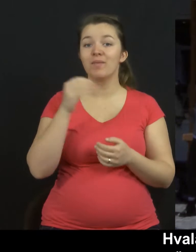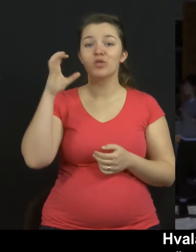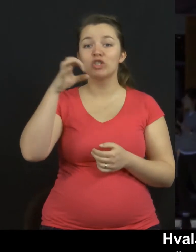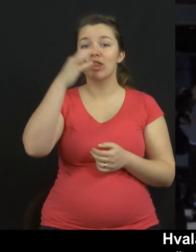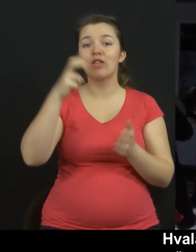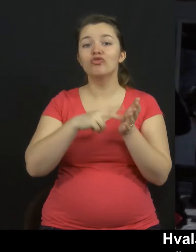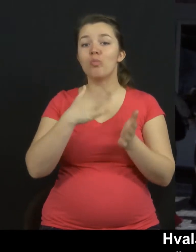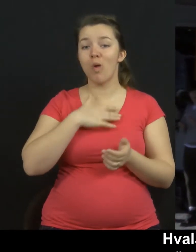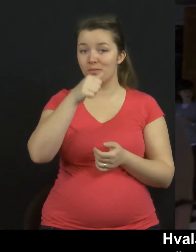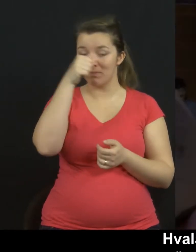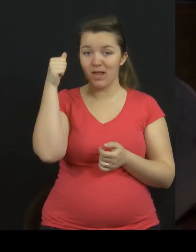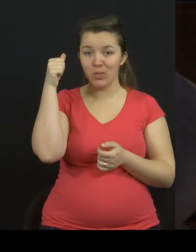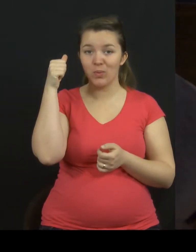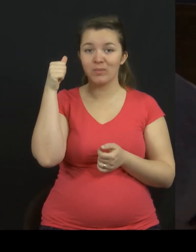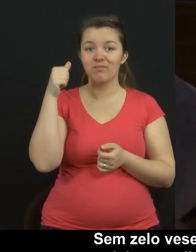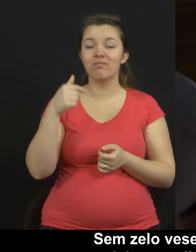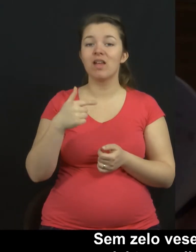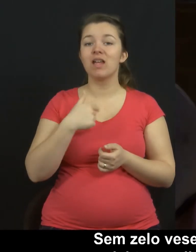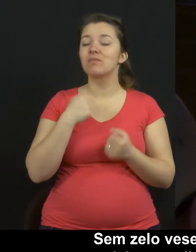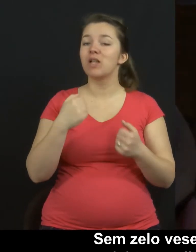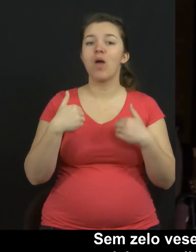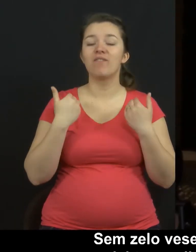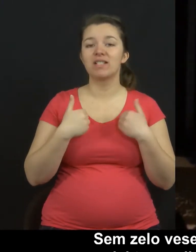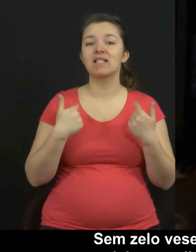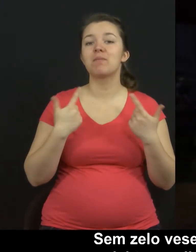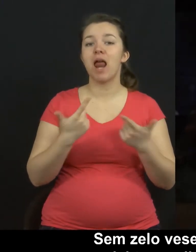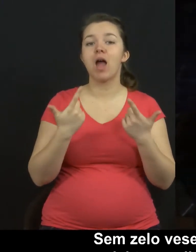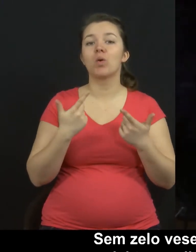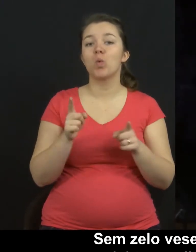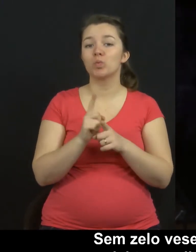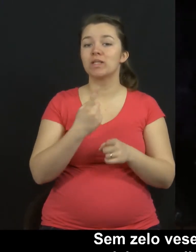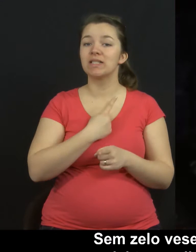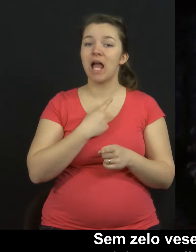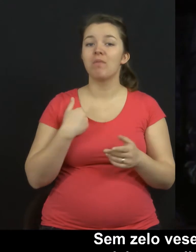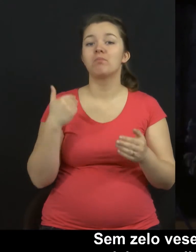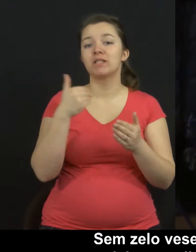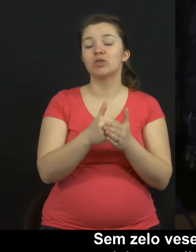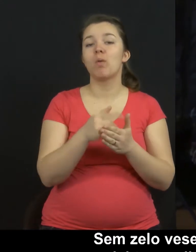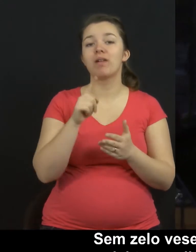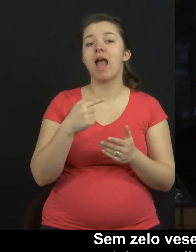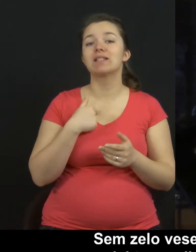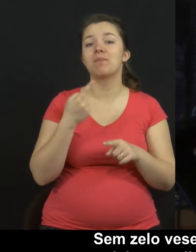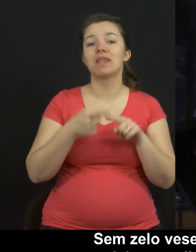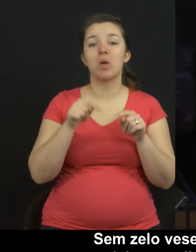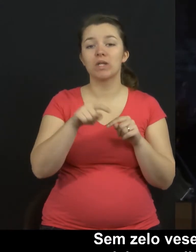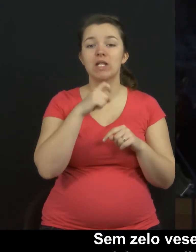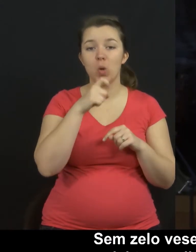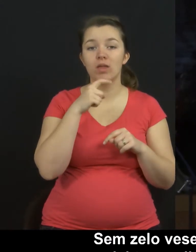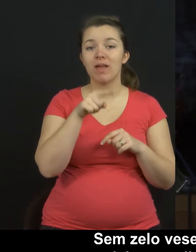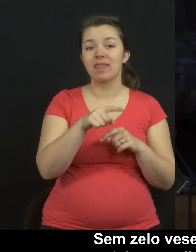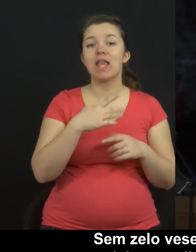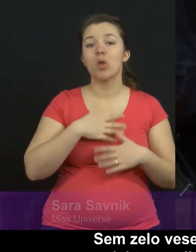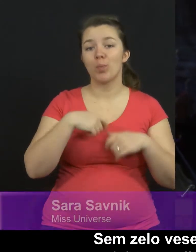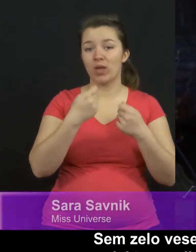Hvala, en lep sončen dan še v mojem imenu. Jaz sem zelo vesela, da sem lahko jaz sama pristopila in sem del